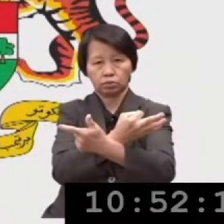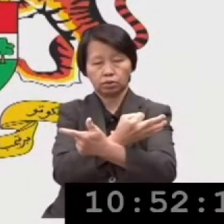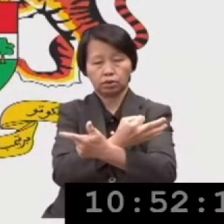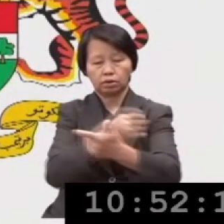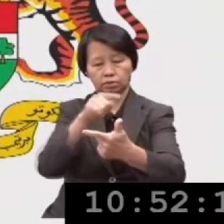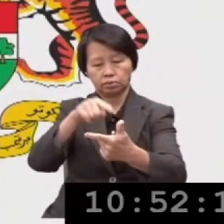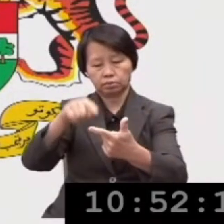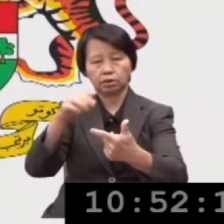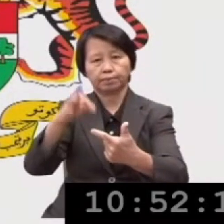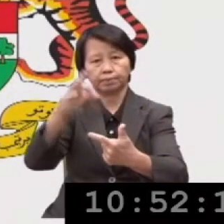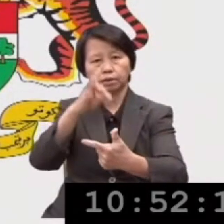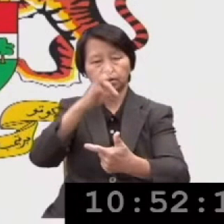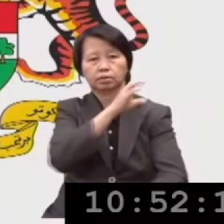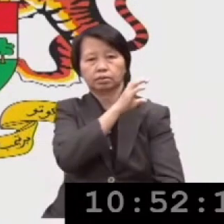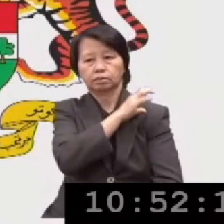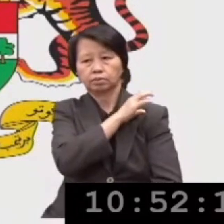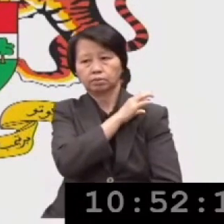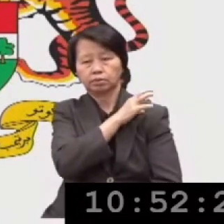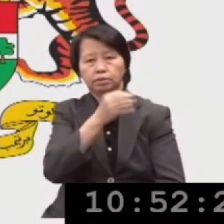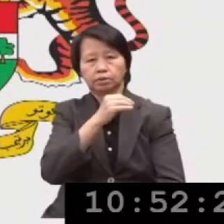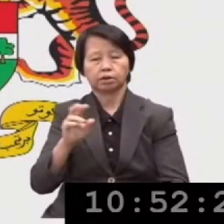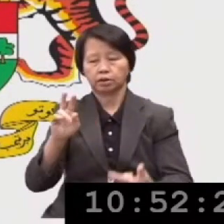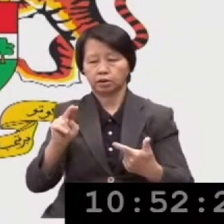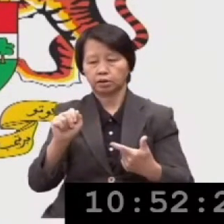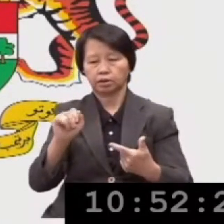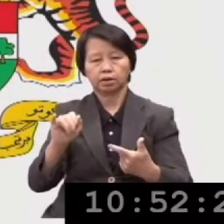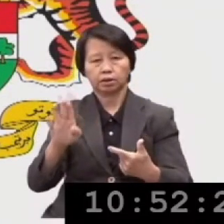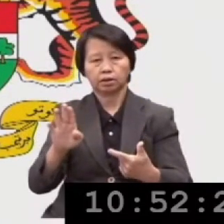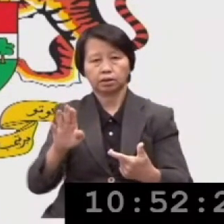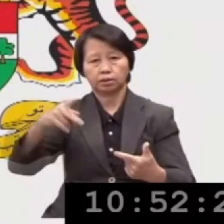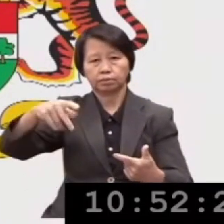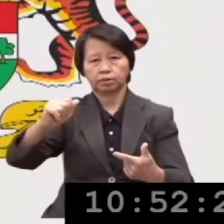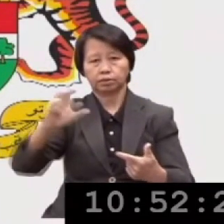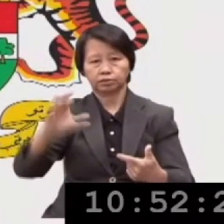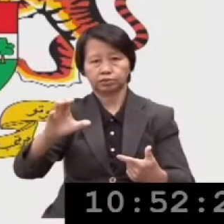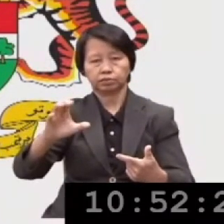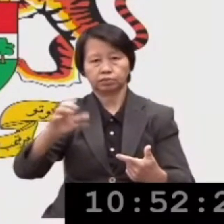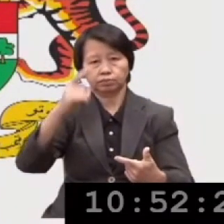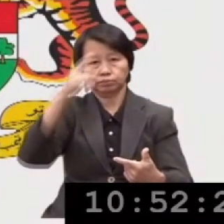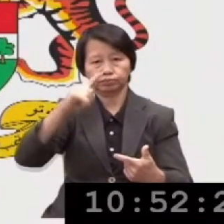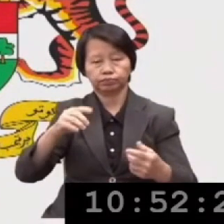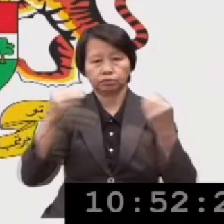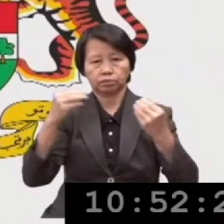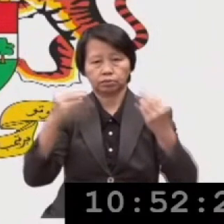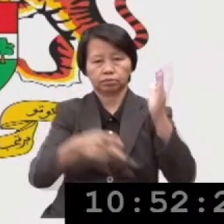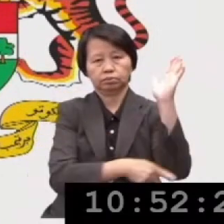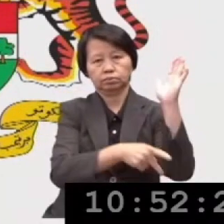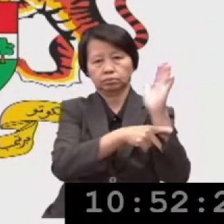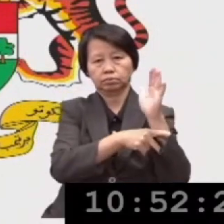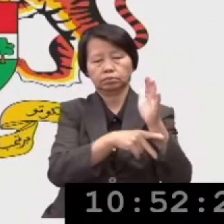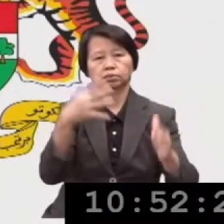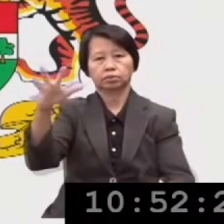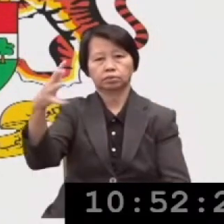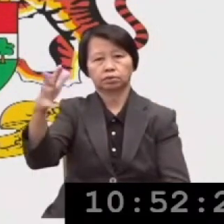masing-masing dipilih sebagai pengungsi dan naik fungsi dan kuasa kira-kira uang negara bagi majelis paleman